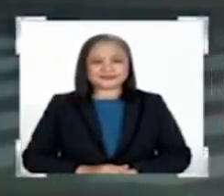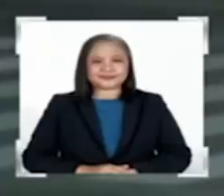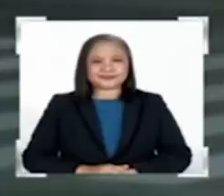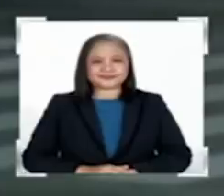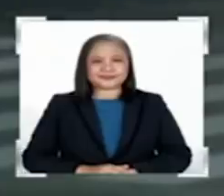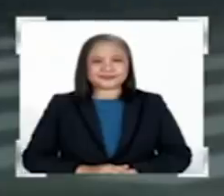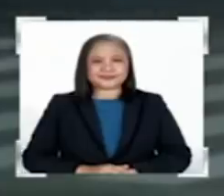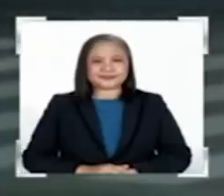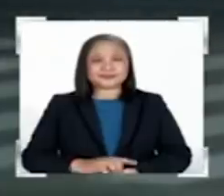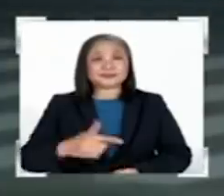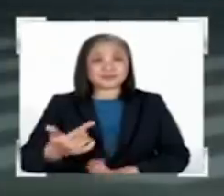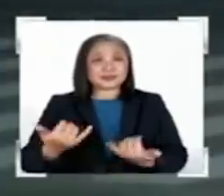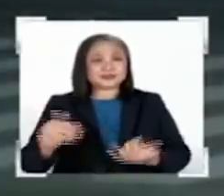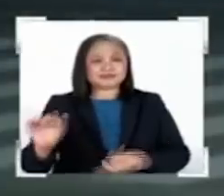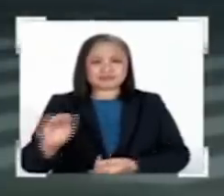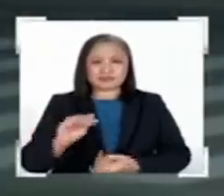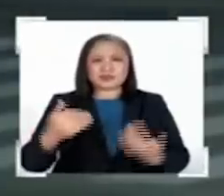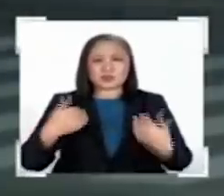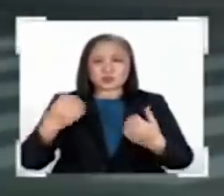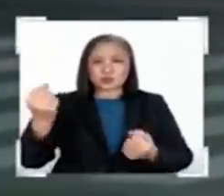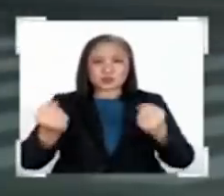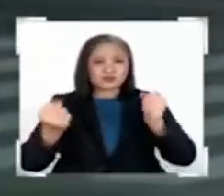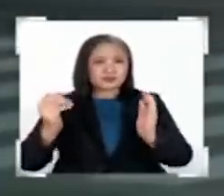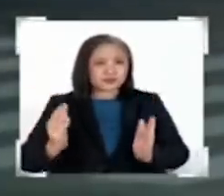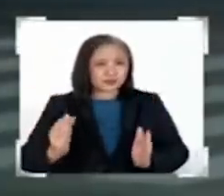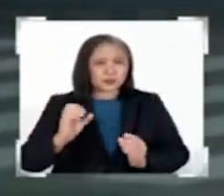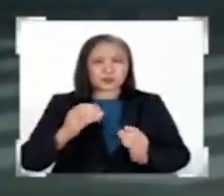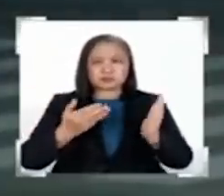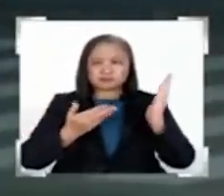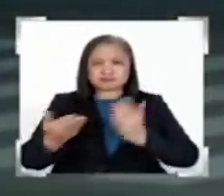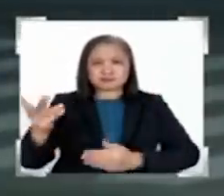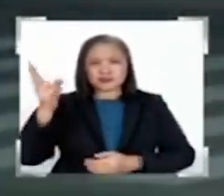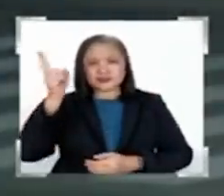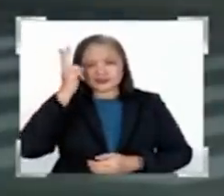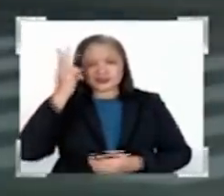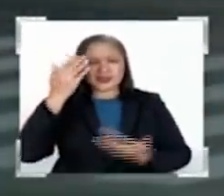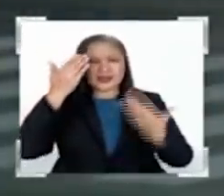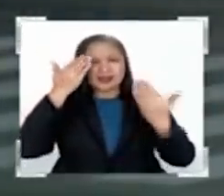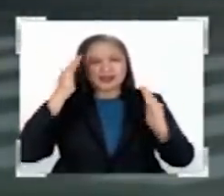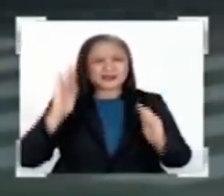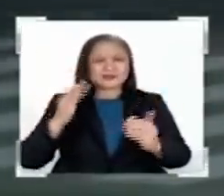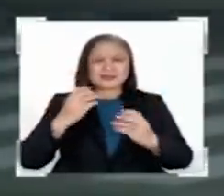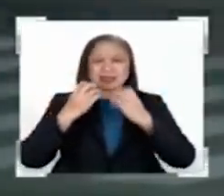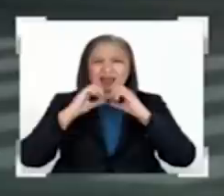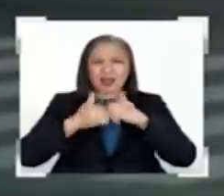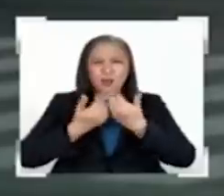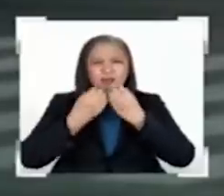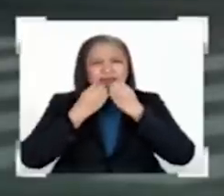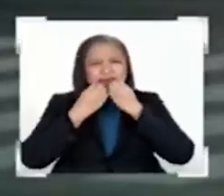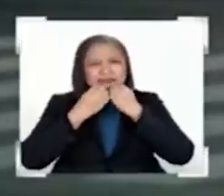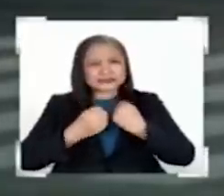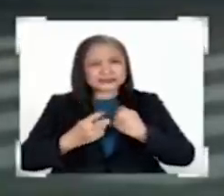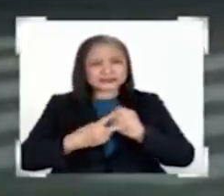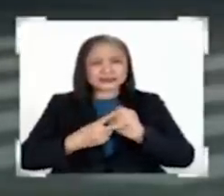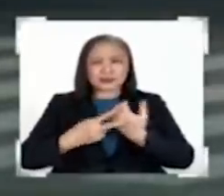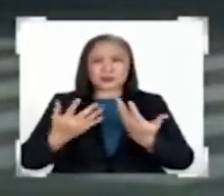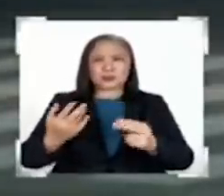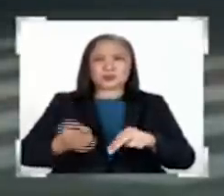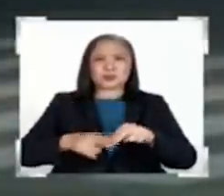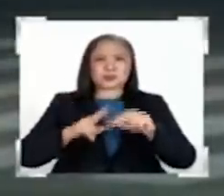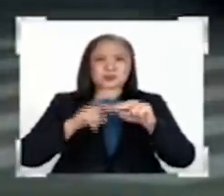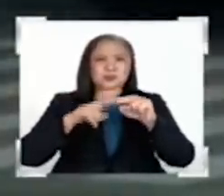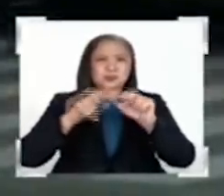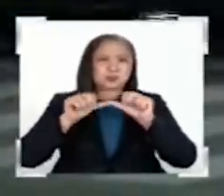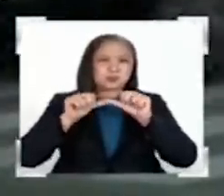Pia Igan, Superman o naghahatid ng gulay, hindi na raw alam ang pagtitipid na gagawin ngayong walang preno ang taas presyo sa